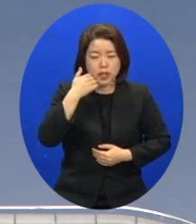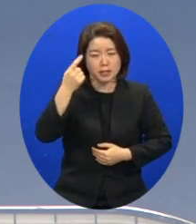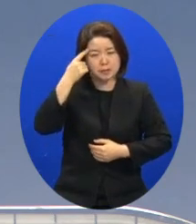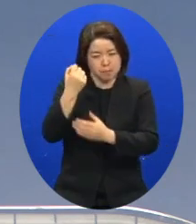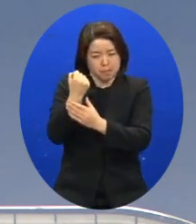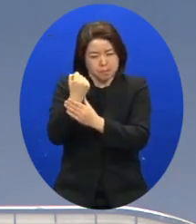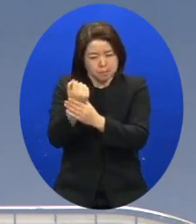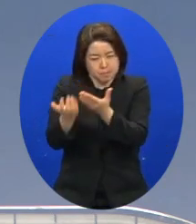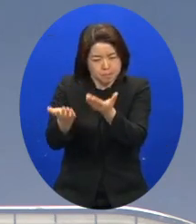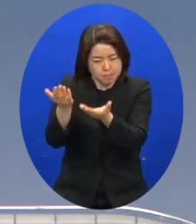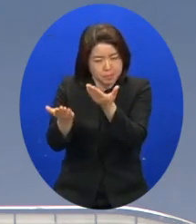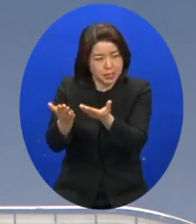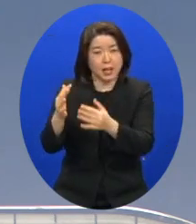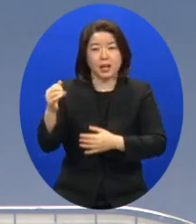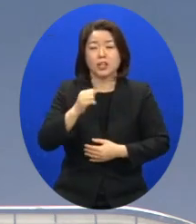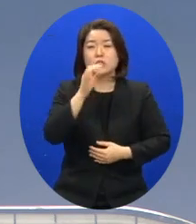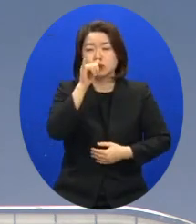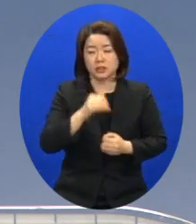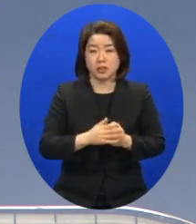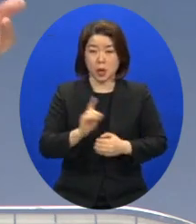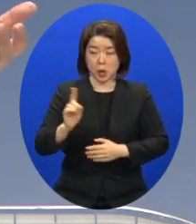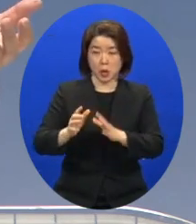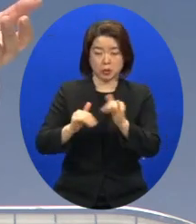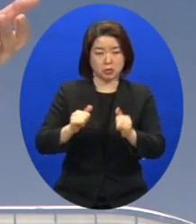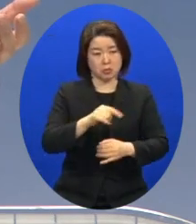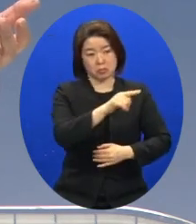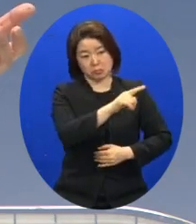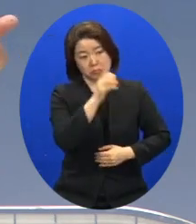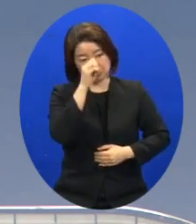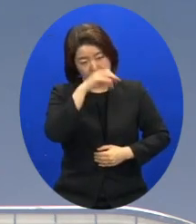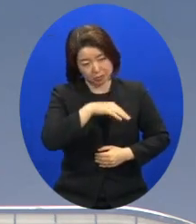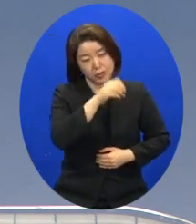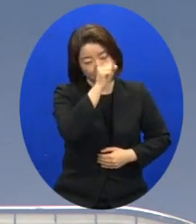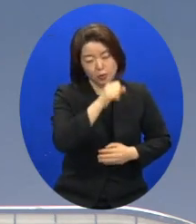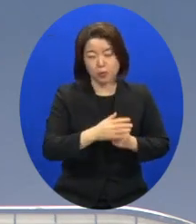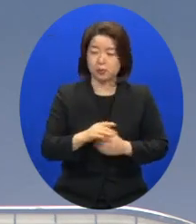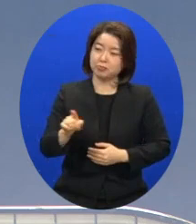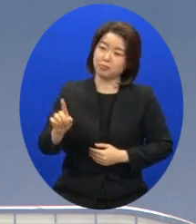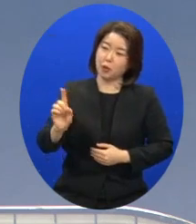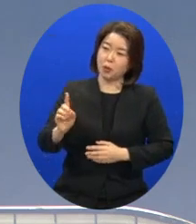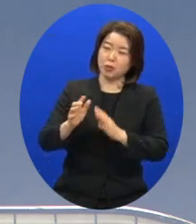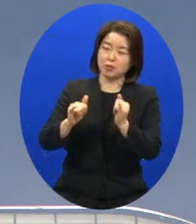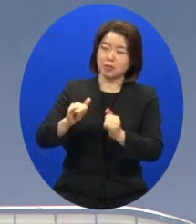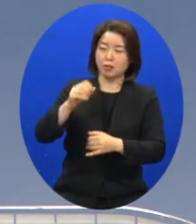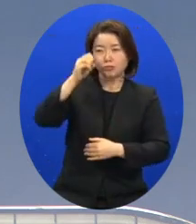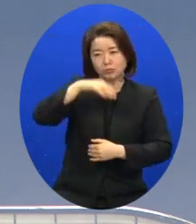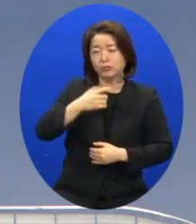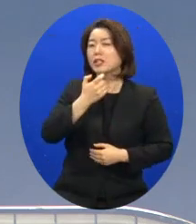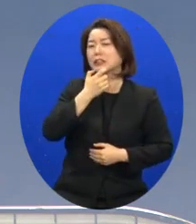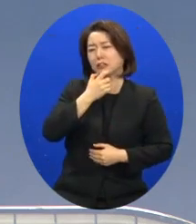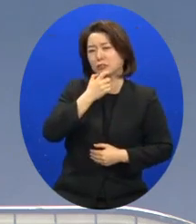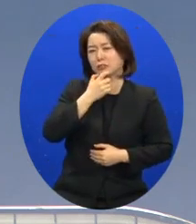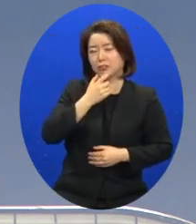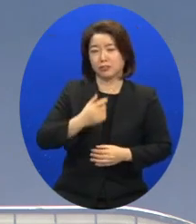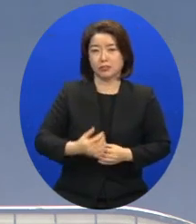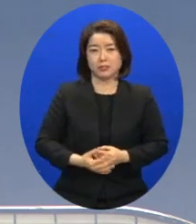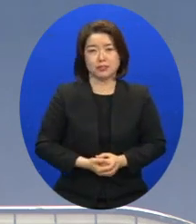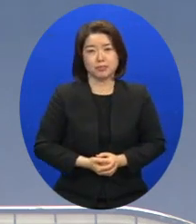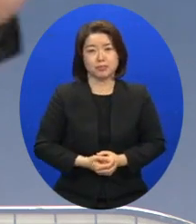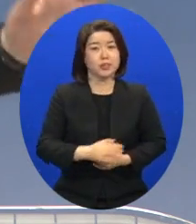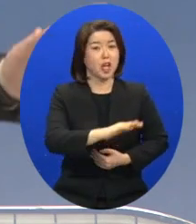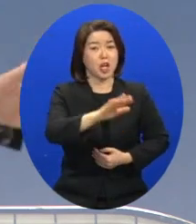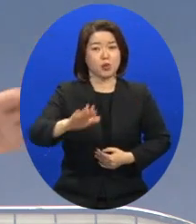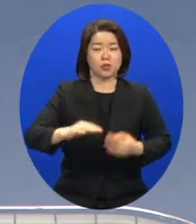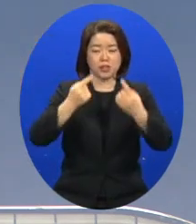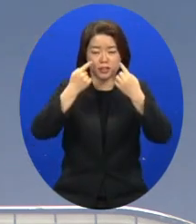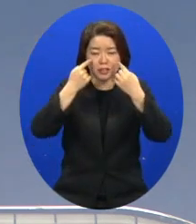있습니다 어떤 사람은 그냥 괜히 좋아 보이고 어떤 사람은 괜히 싫습니다 우리는